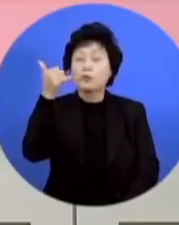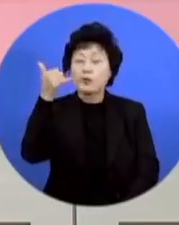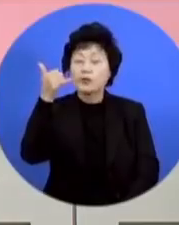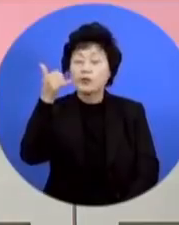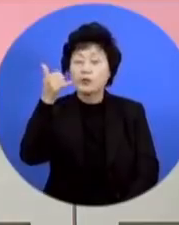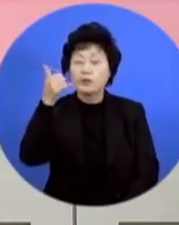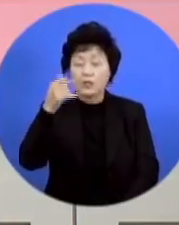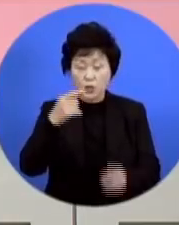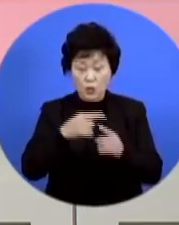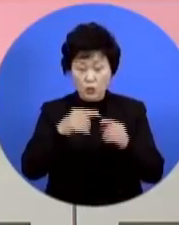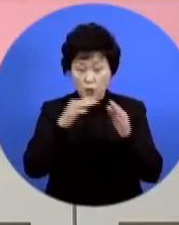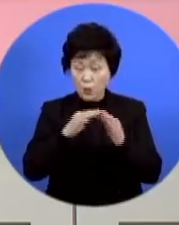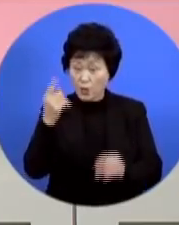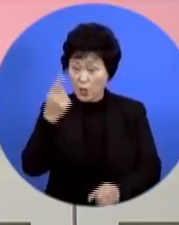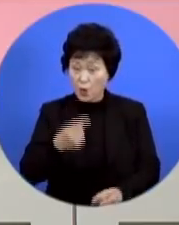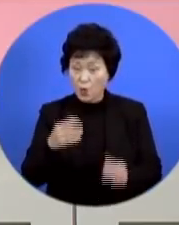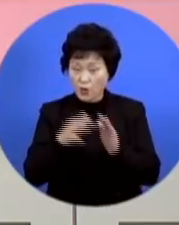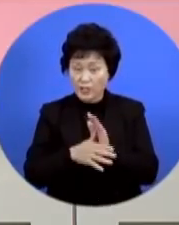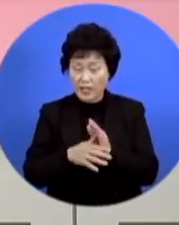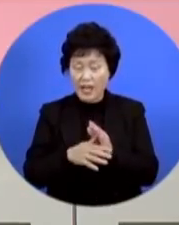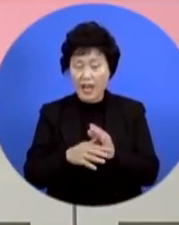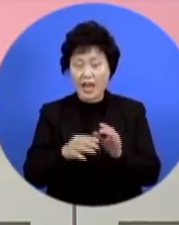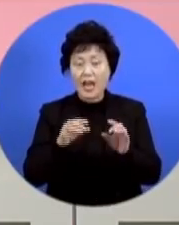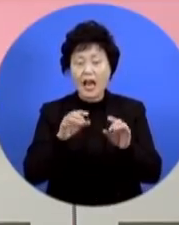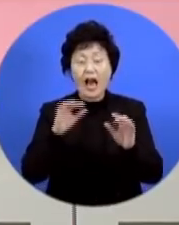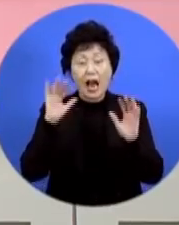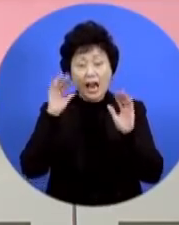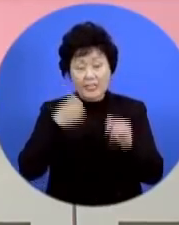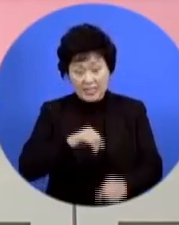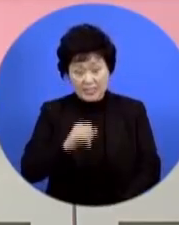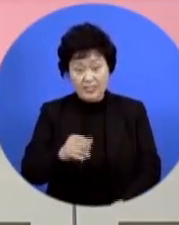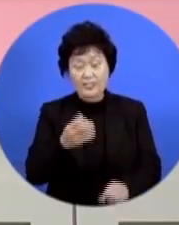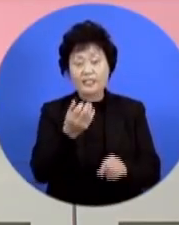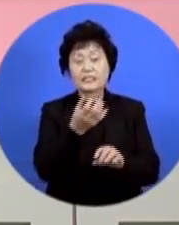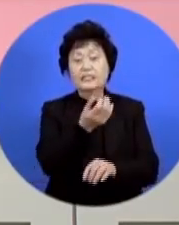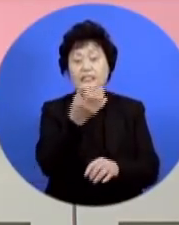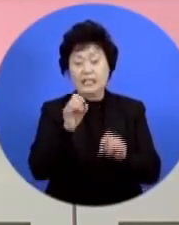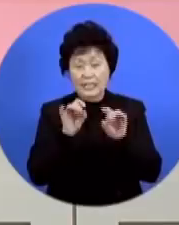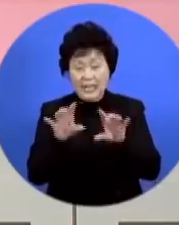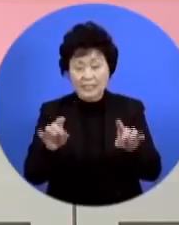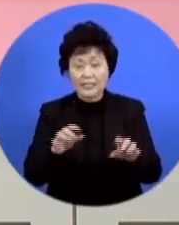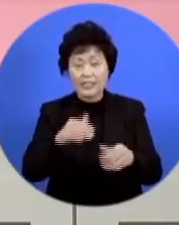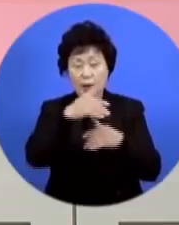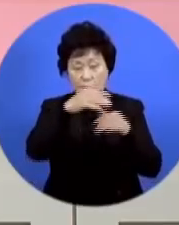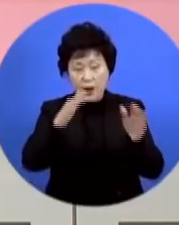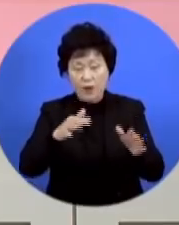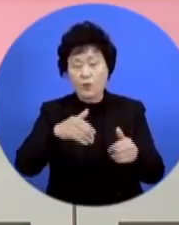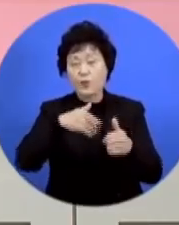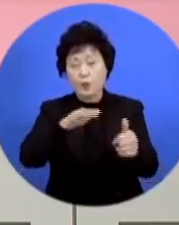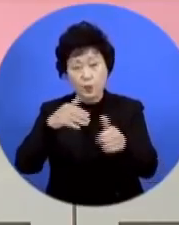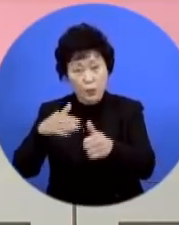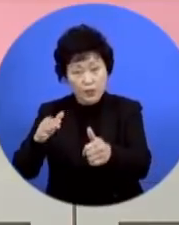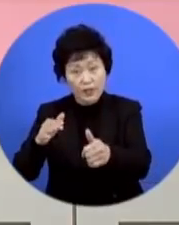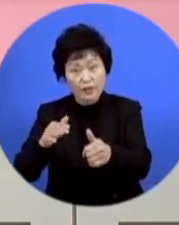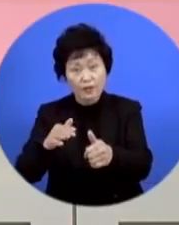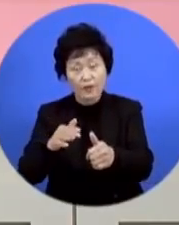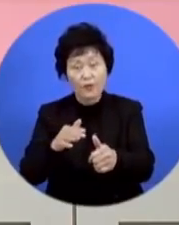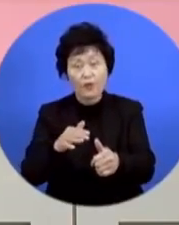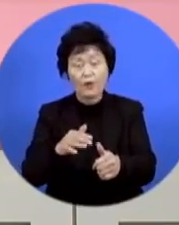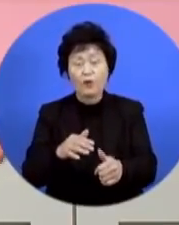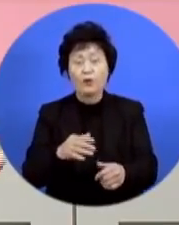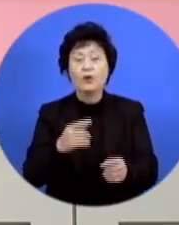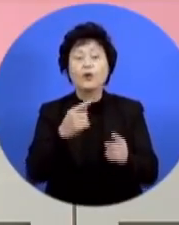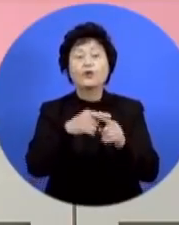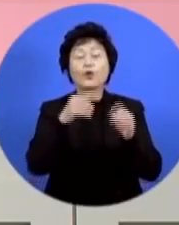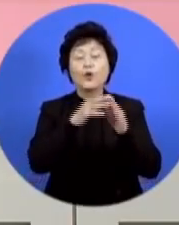집어넣었거든요. 네, 네. 그랬죠. 일주일 내내 세상적으로 살아도 두 시간 동안 교회에서 해결을 하셔. 그러고 가는 거예요. 그런데 이제